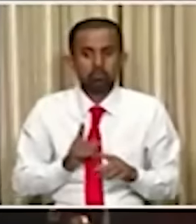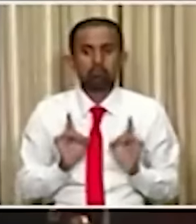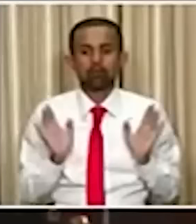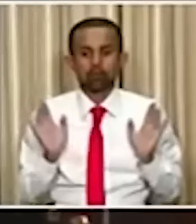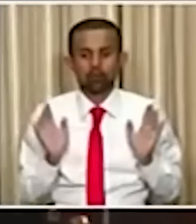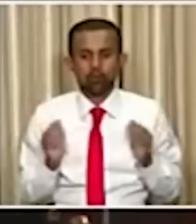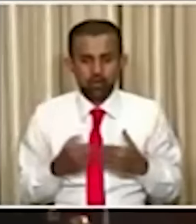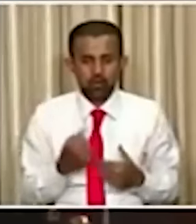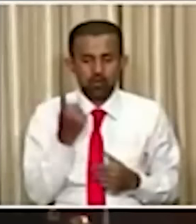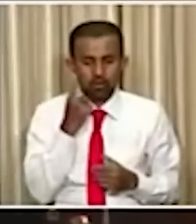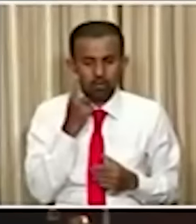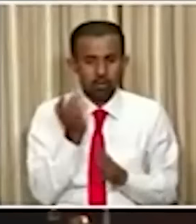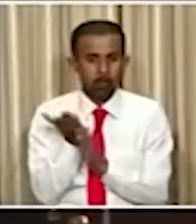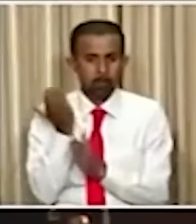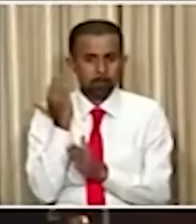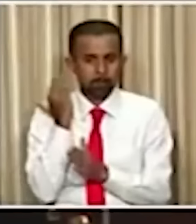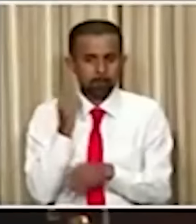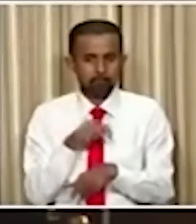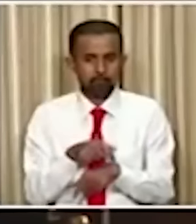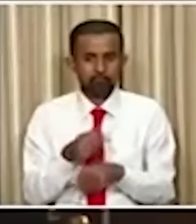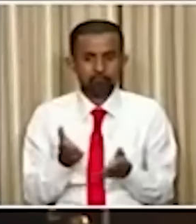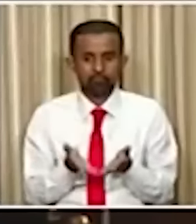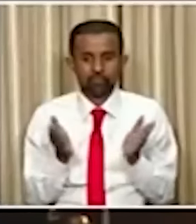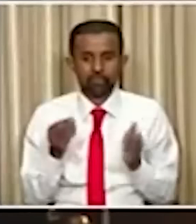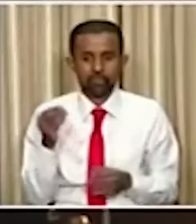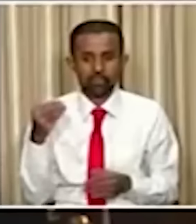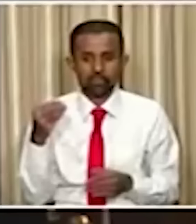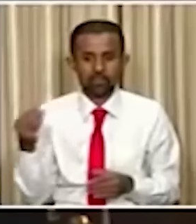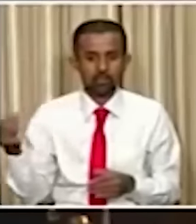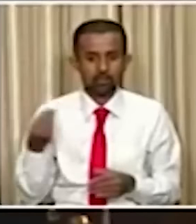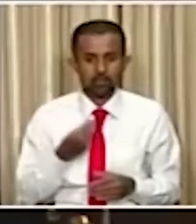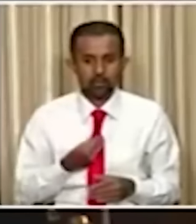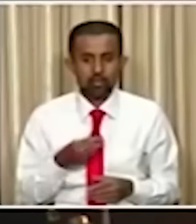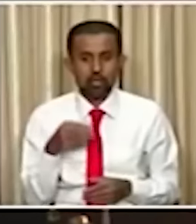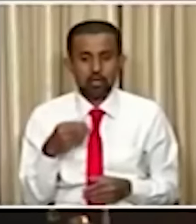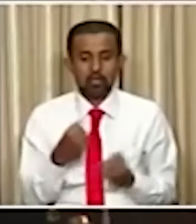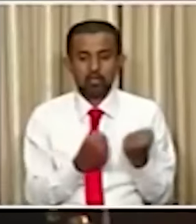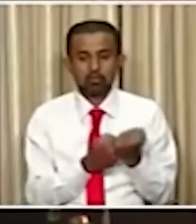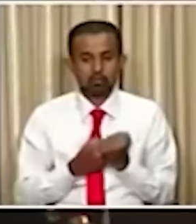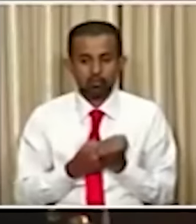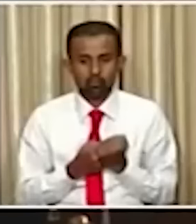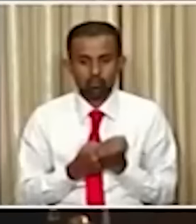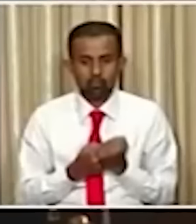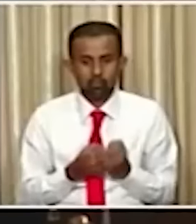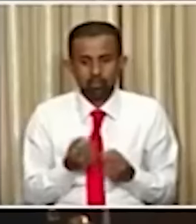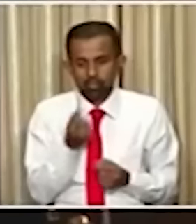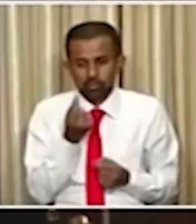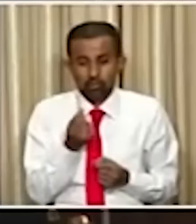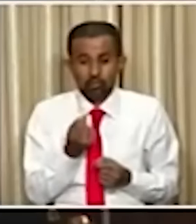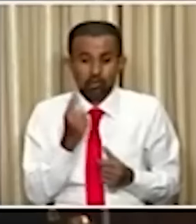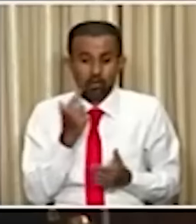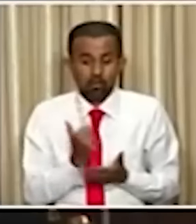api dannawa pahugiya kale apita indian credit line eken apita labichchi nayaadhara walin tamai bohoma yantamata gata gahagena